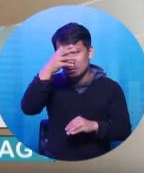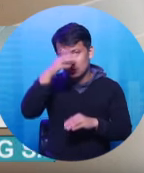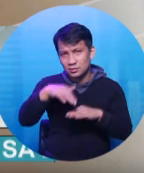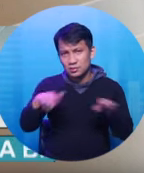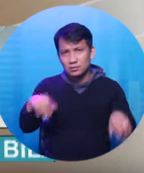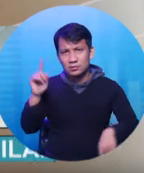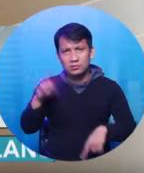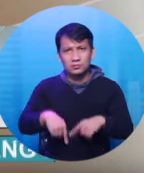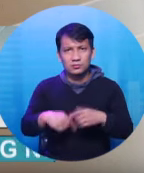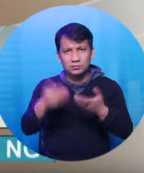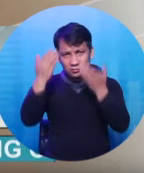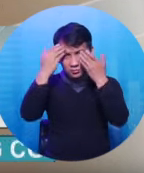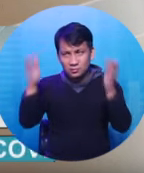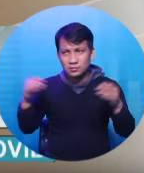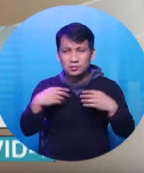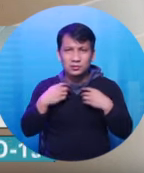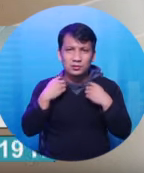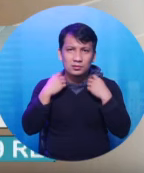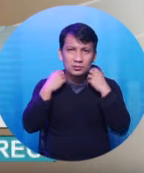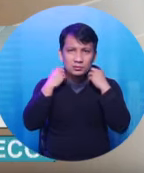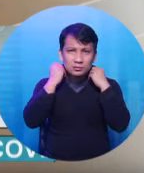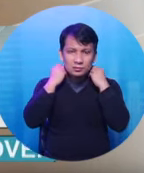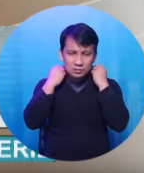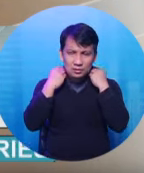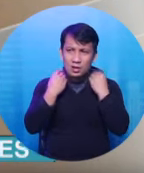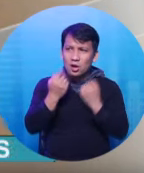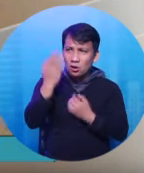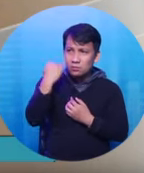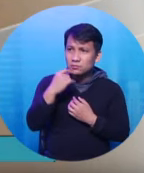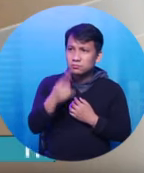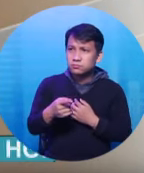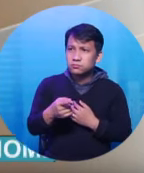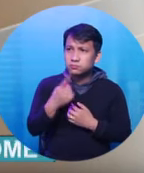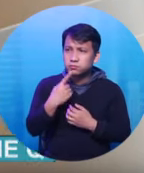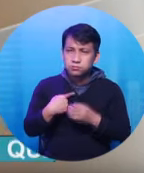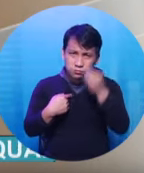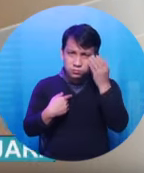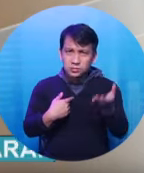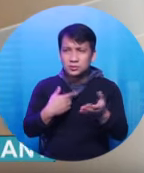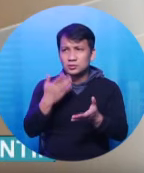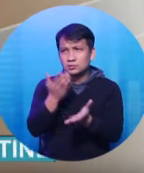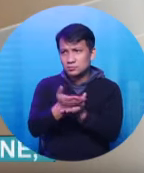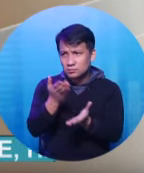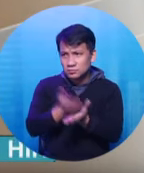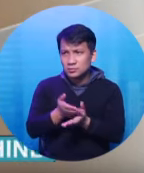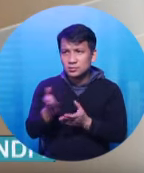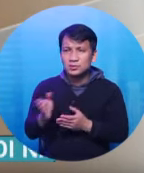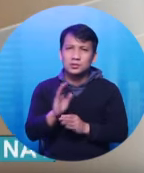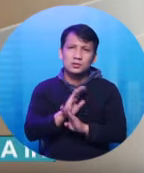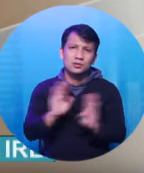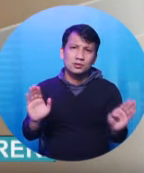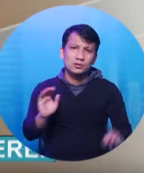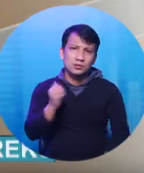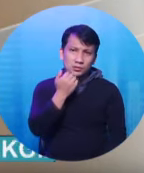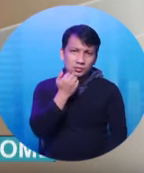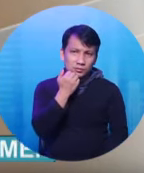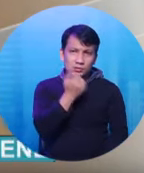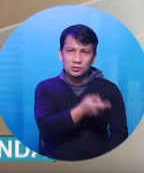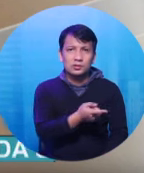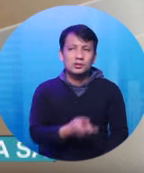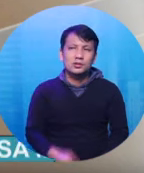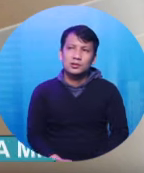kasi wala naman ni kalam-alam, bakit mo siya idadamay? Sabi niya sa, sinabihan ko nga siya na, tigilan mo na yan si Tero, kaya wala naman yung kasalanan sa